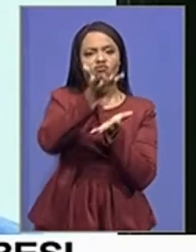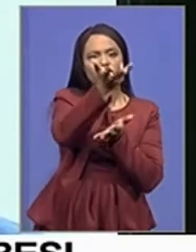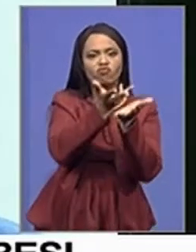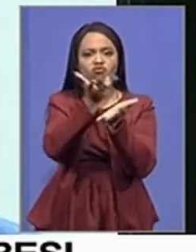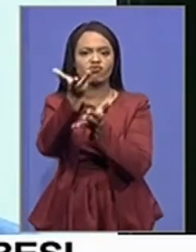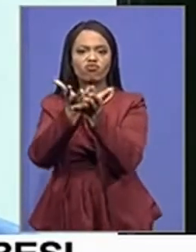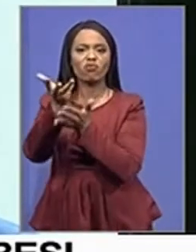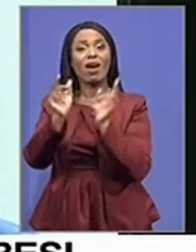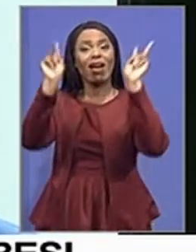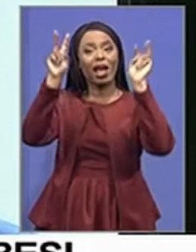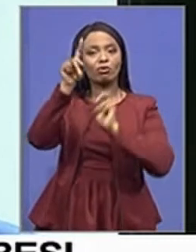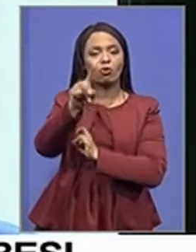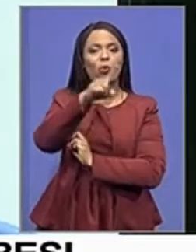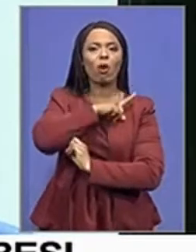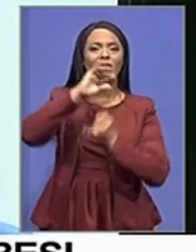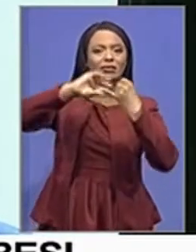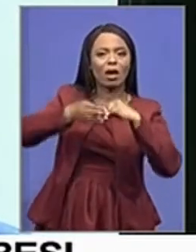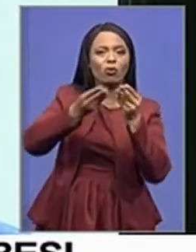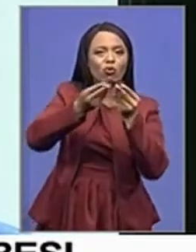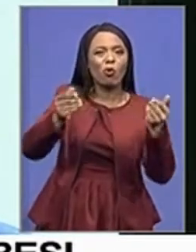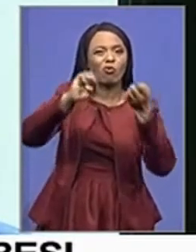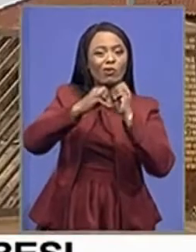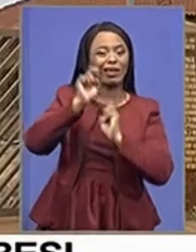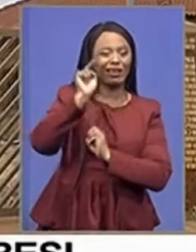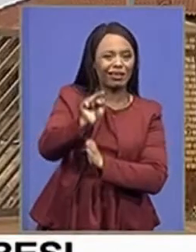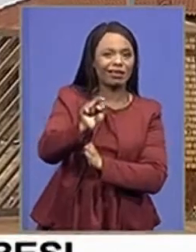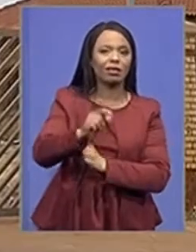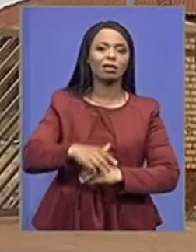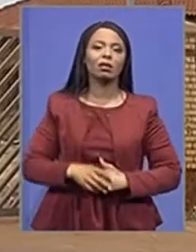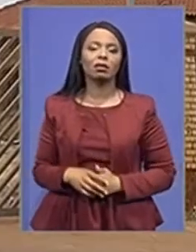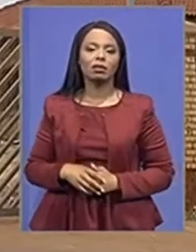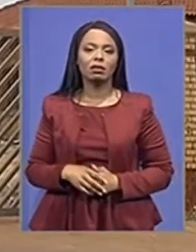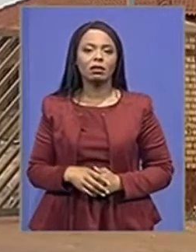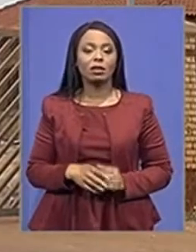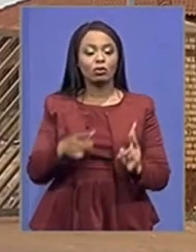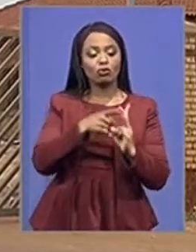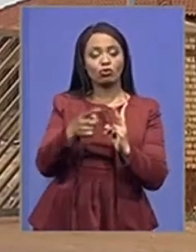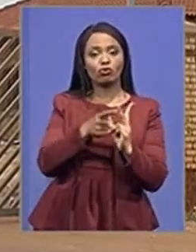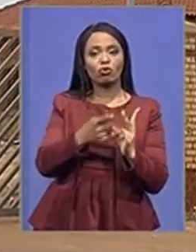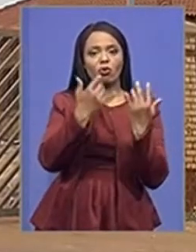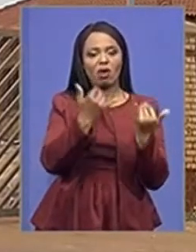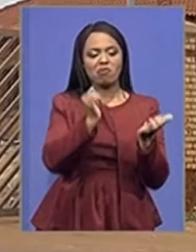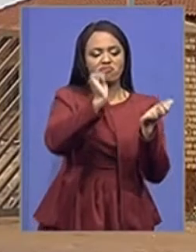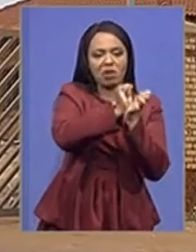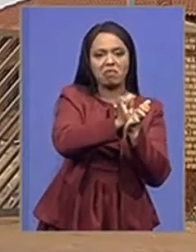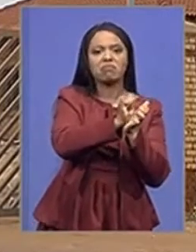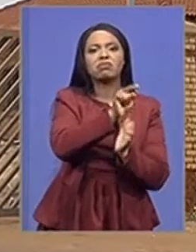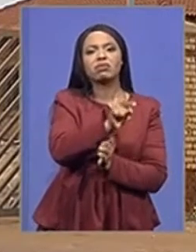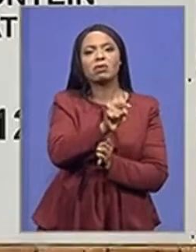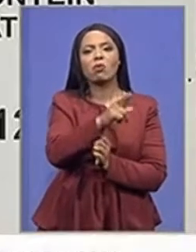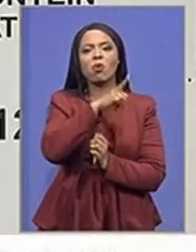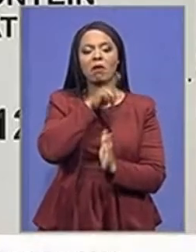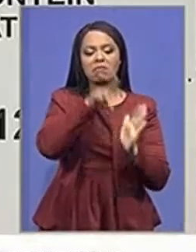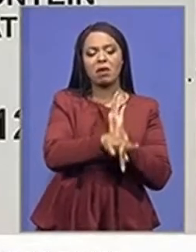ka maikaelelo a go leka go rarabolola bothata jo. Babelaelwa ba le babedi ba setse ba tshwaretswe polao ya ga